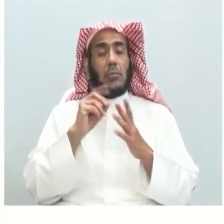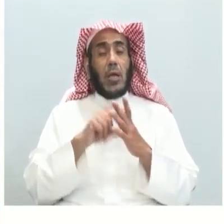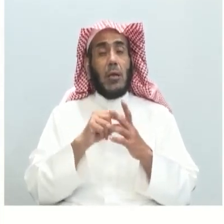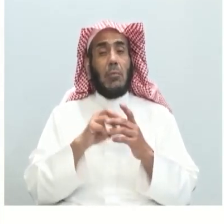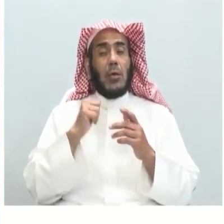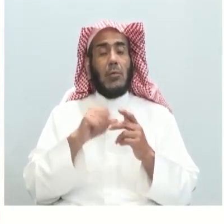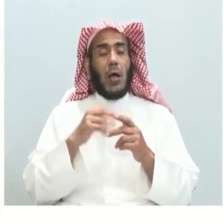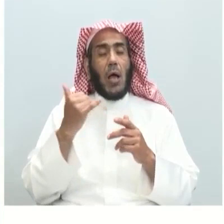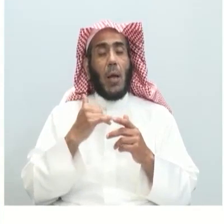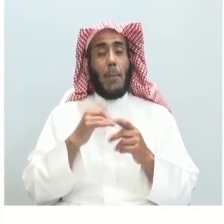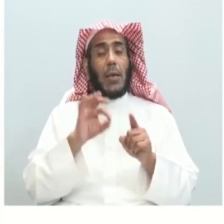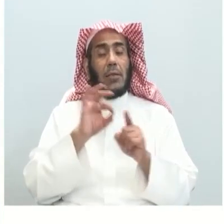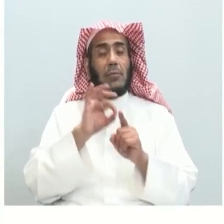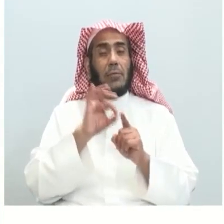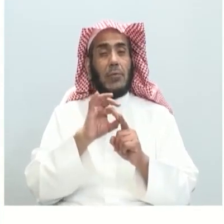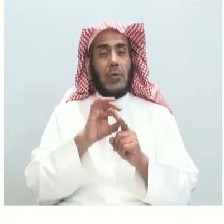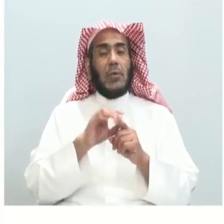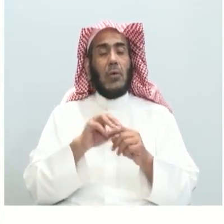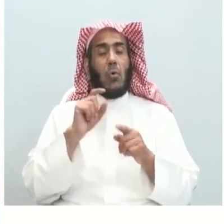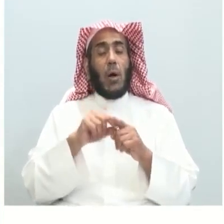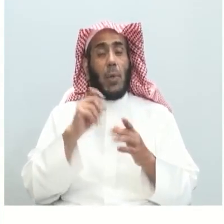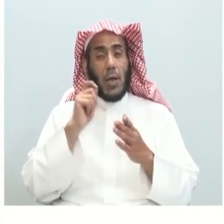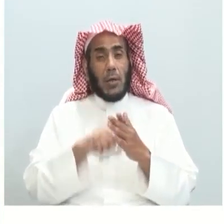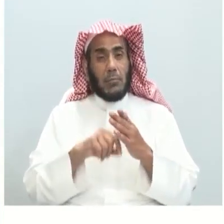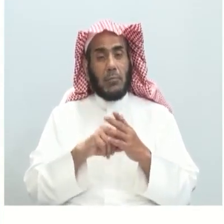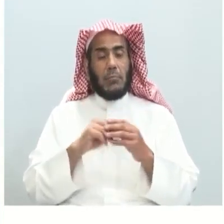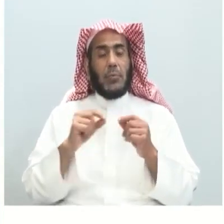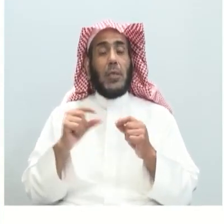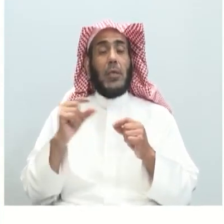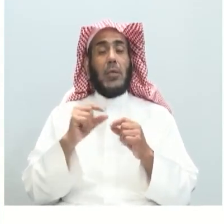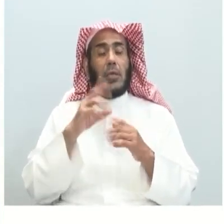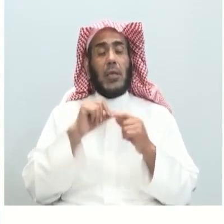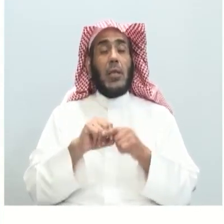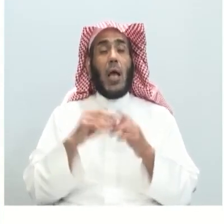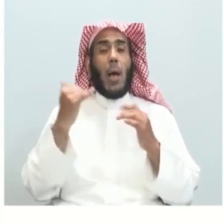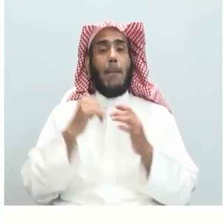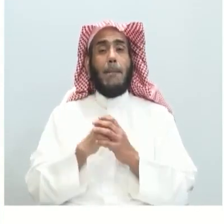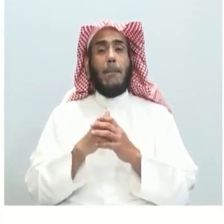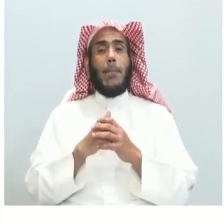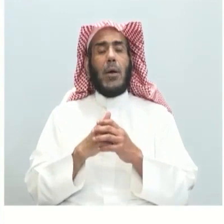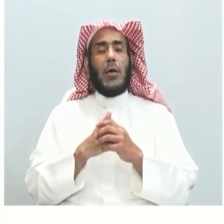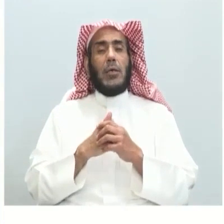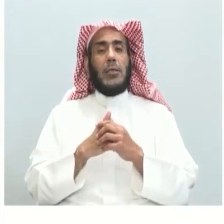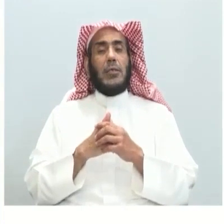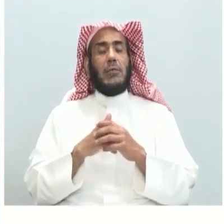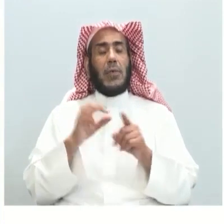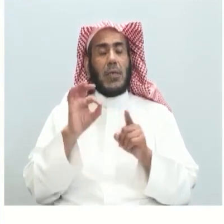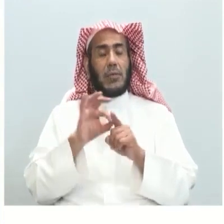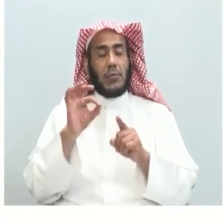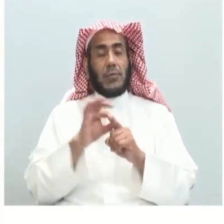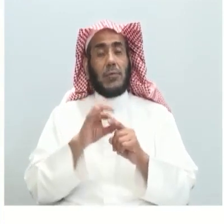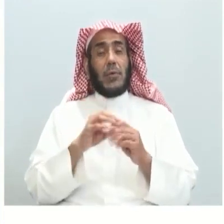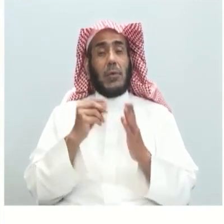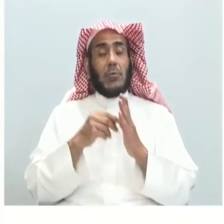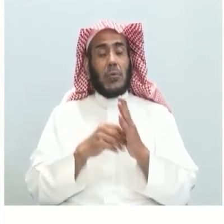والطالبه اهم الاهداف واهم الاحكام من هذه الايات اذا هذه ابرز واهم الاهداف